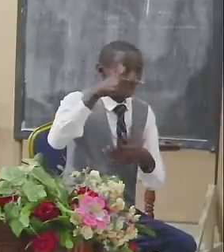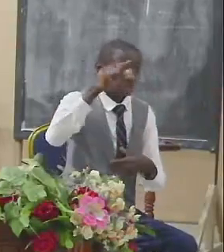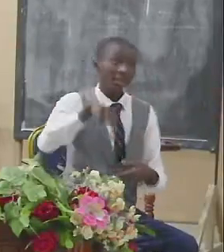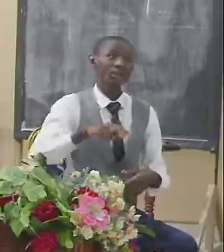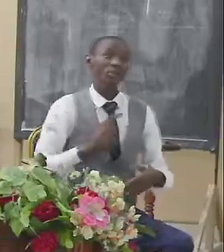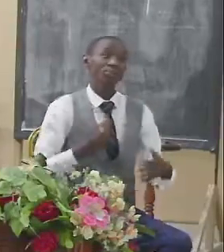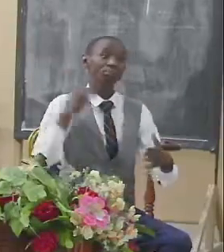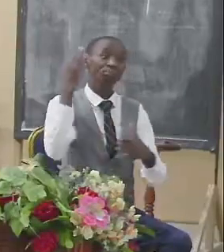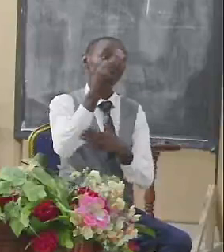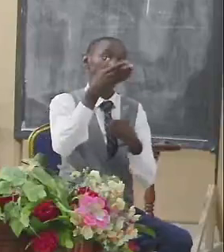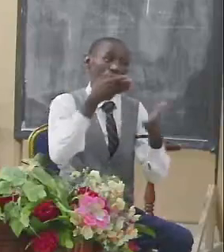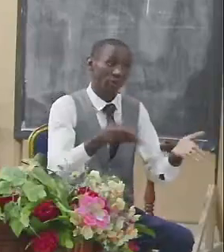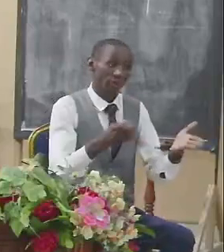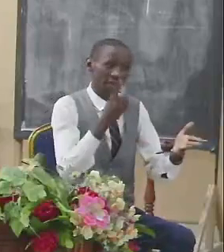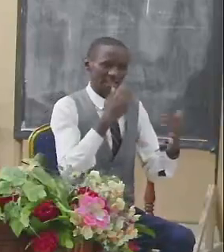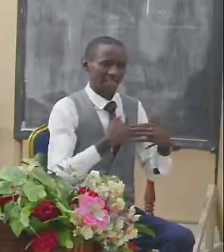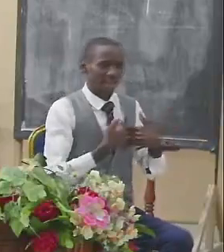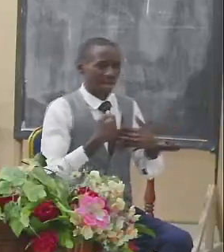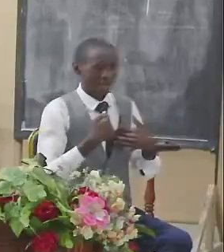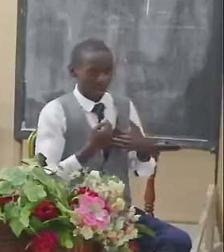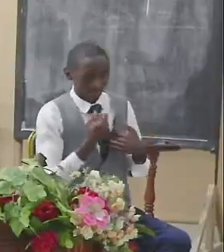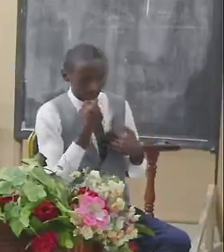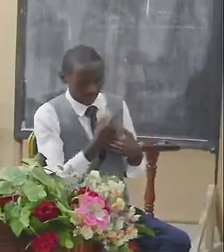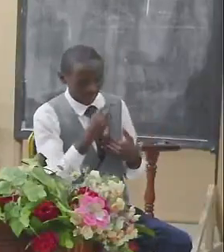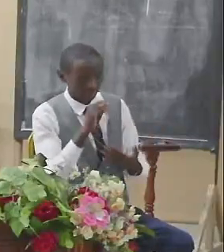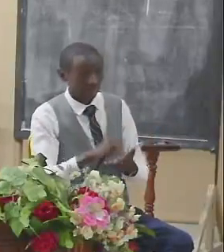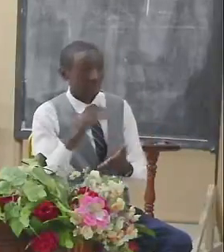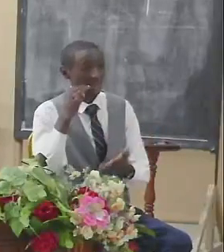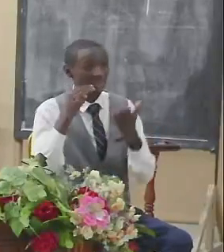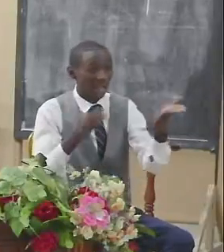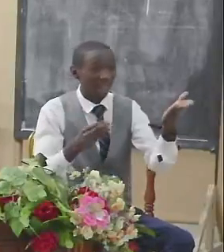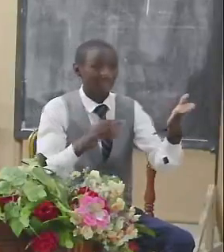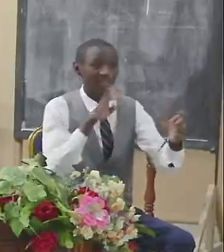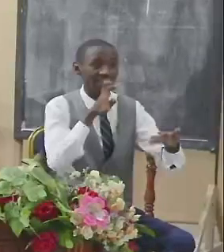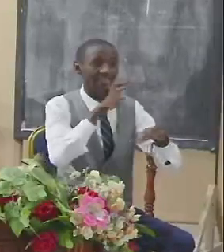Mungu mwetuko tunahubiri. Qui a dit que ce message? Mwenye alisema kama hiyo. Mais ça jamais une